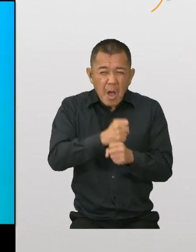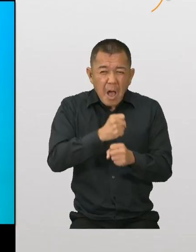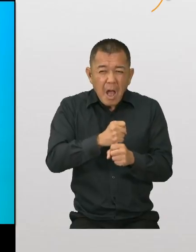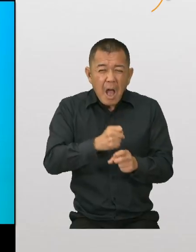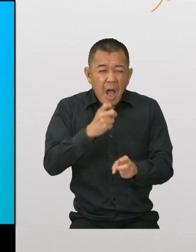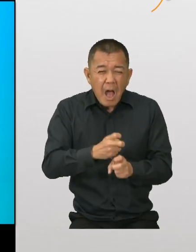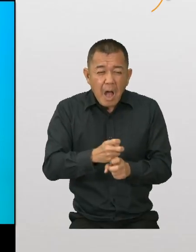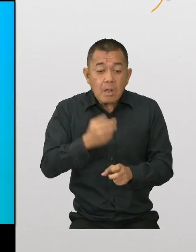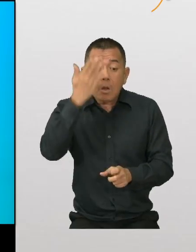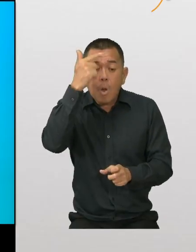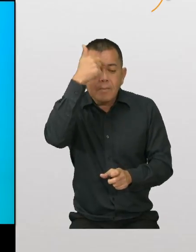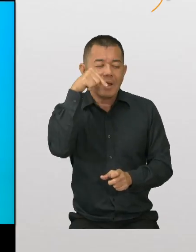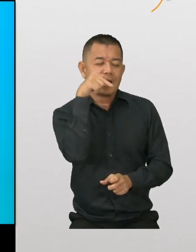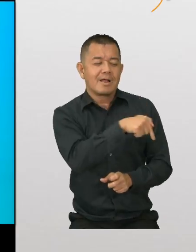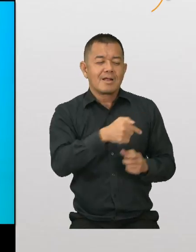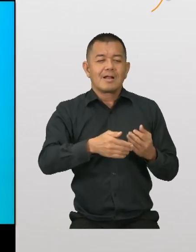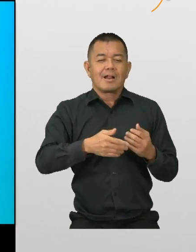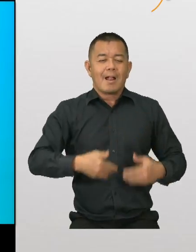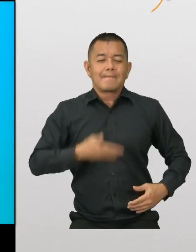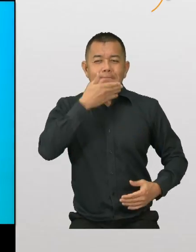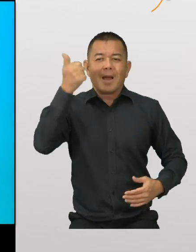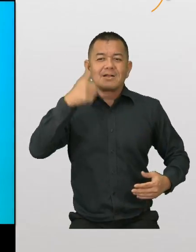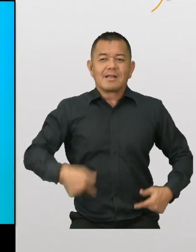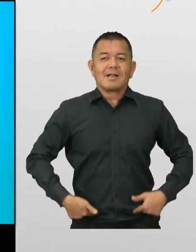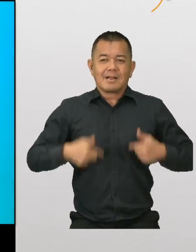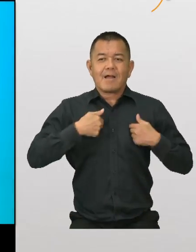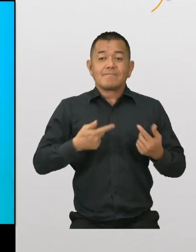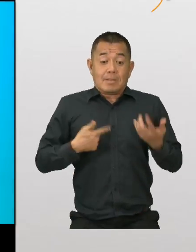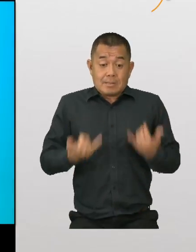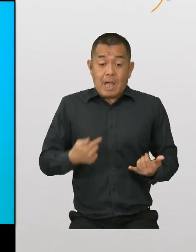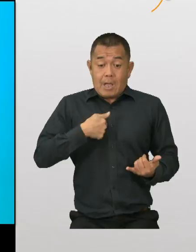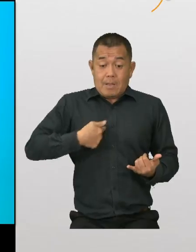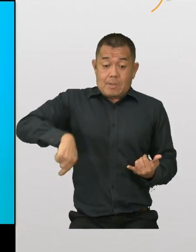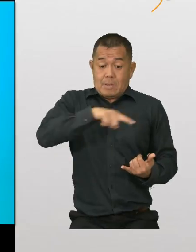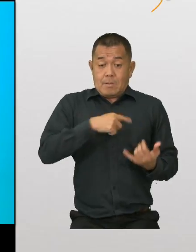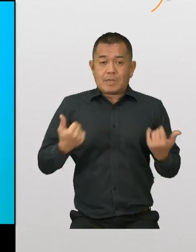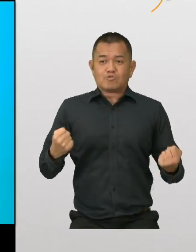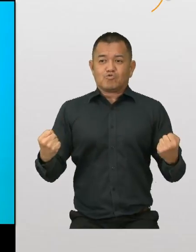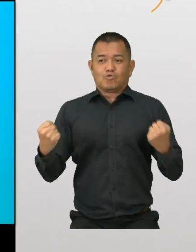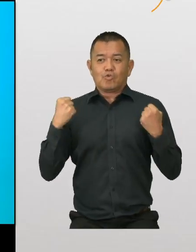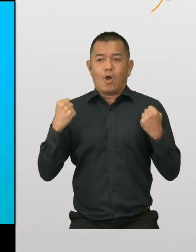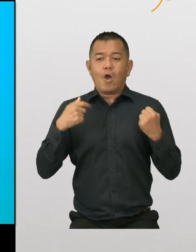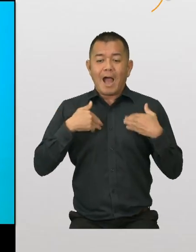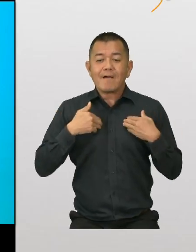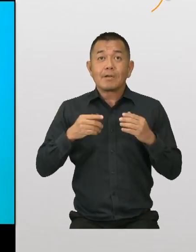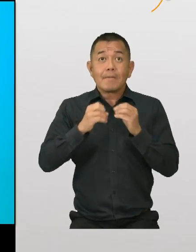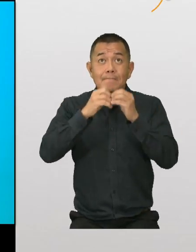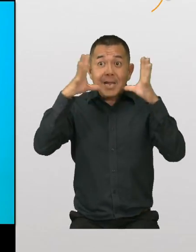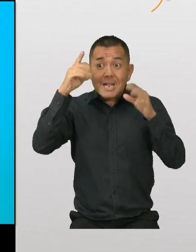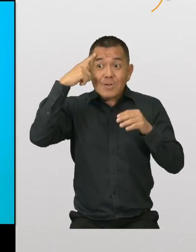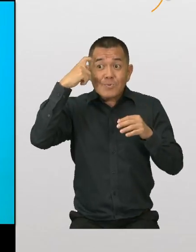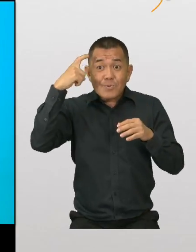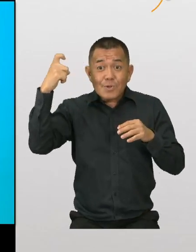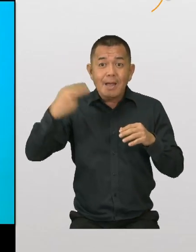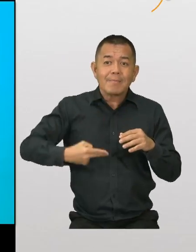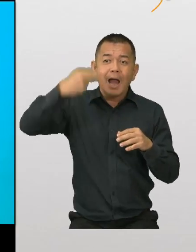stronger 跨越 position to 新的 realize 高峰 bigger dreams and scale new 現在 heights. 建國的棒 Today 子 it is 交 our 給了我們 generation's 這一代， turn to build 我們也